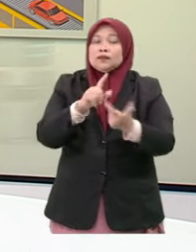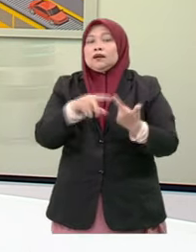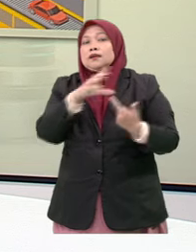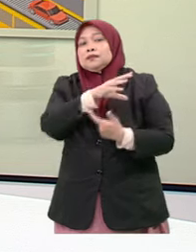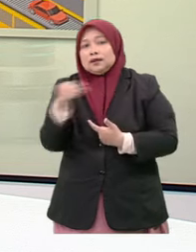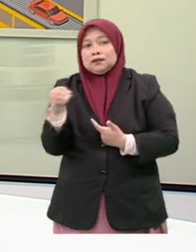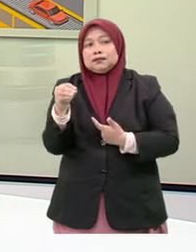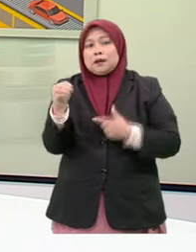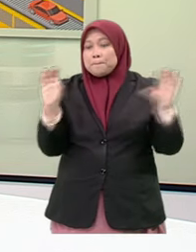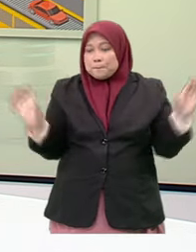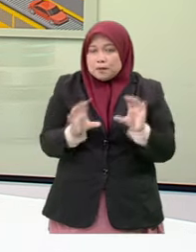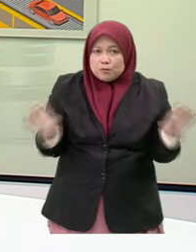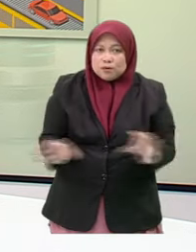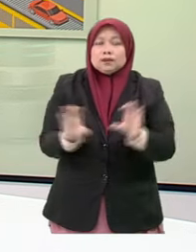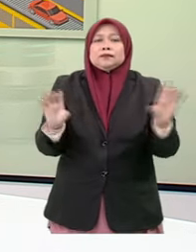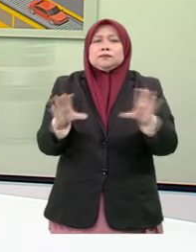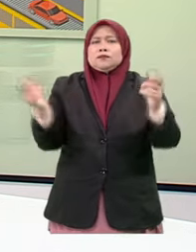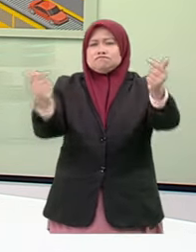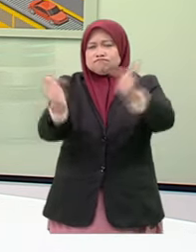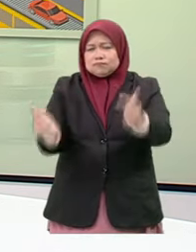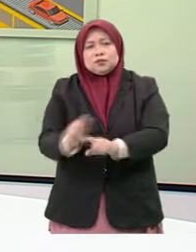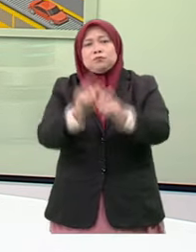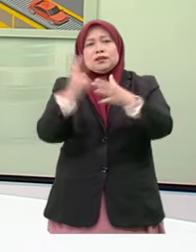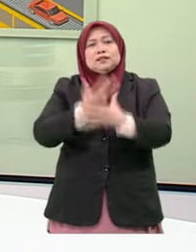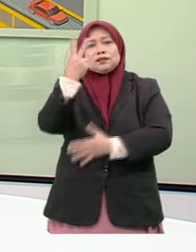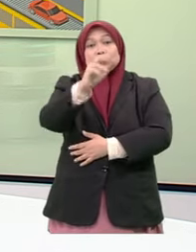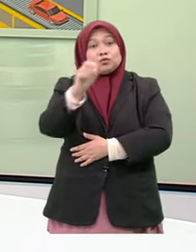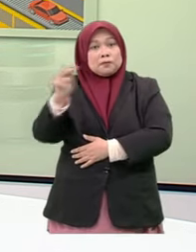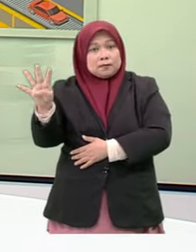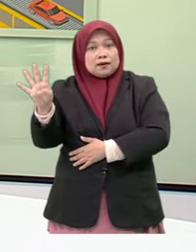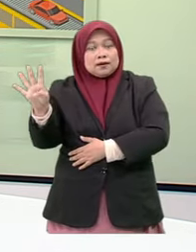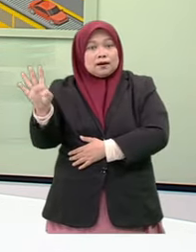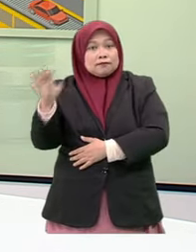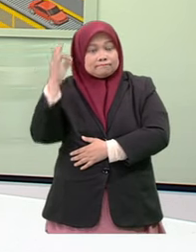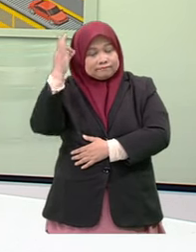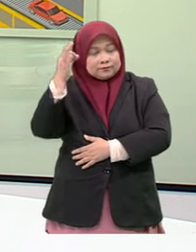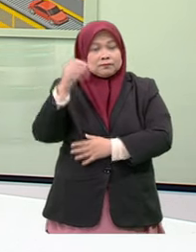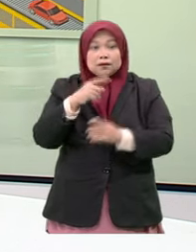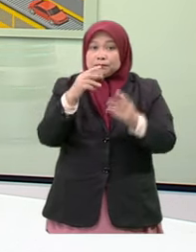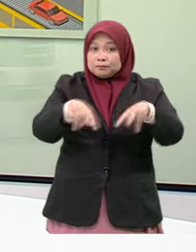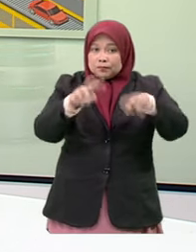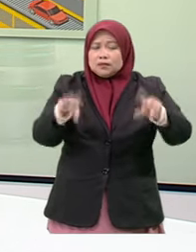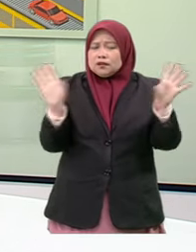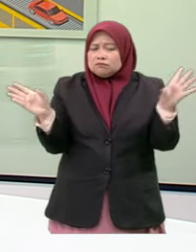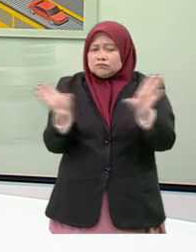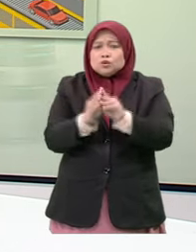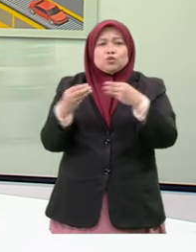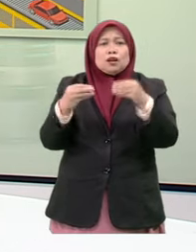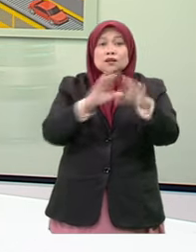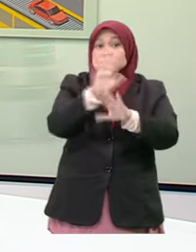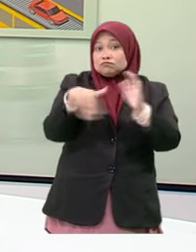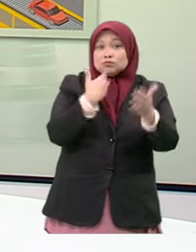juga pembuatan diunjur meningkat pada Mac 2024 firmaah penyelidikan itu juga berkata jumlah jualan